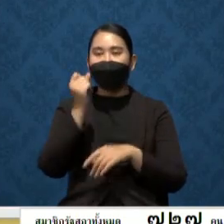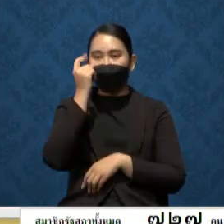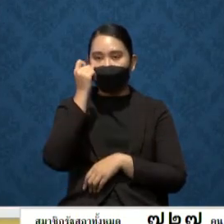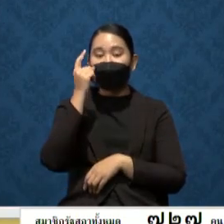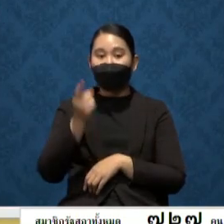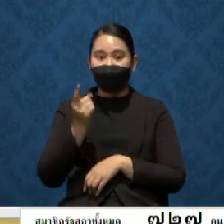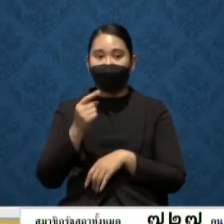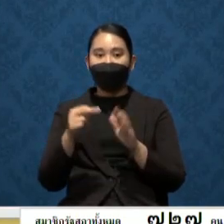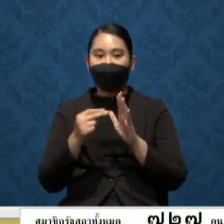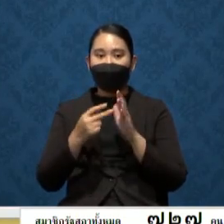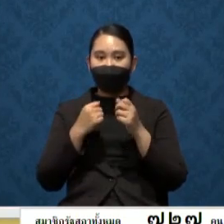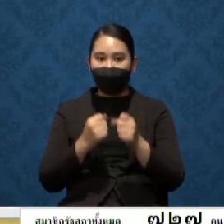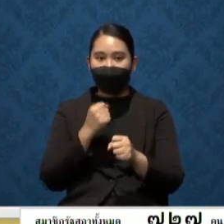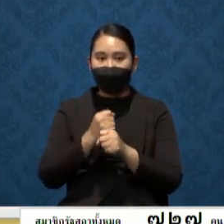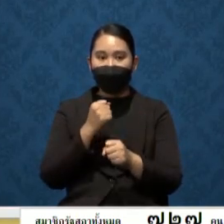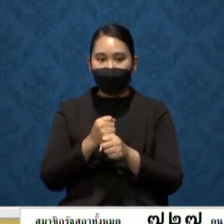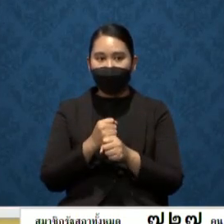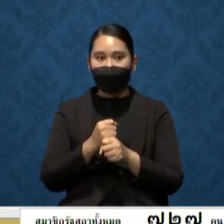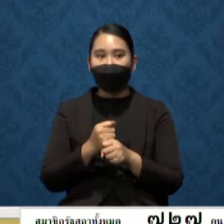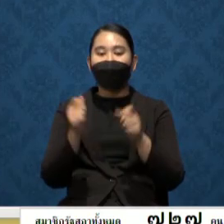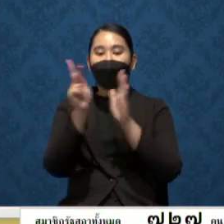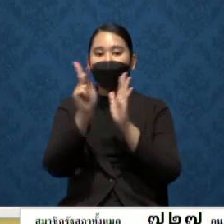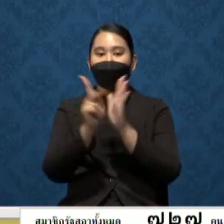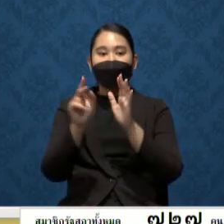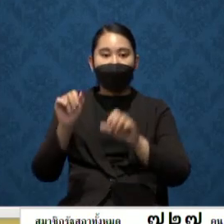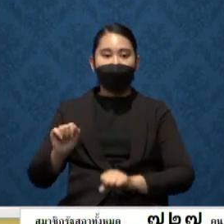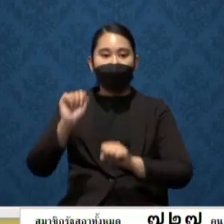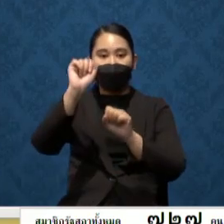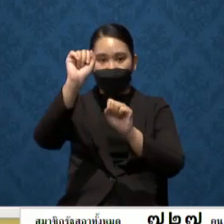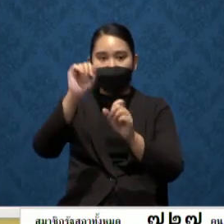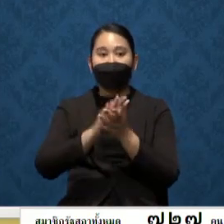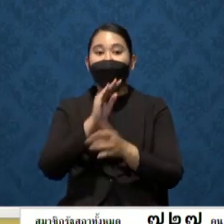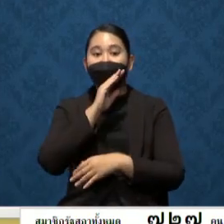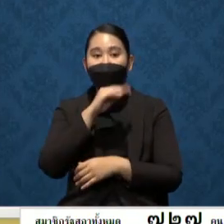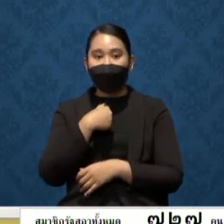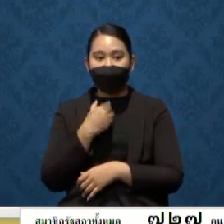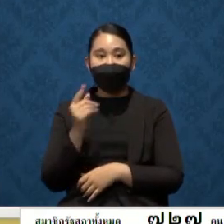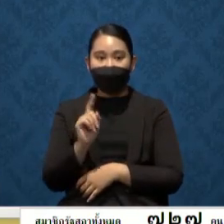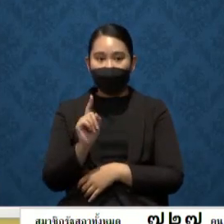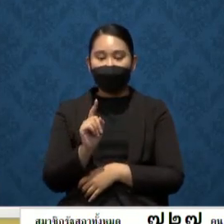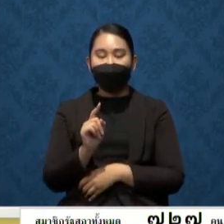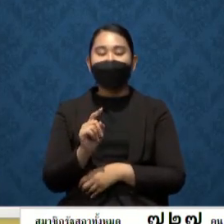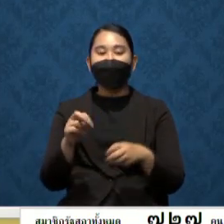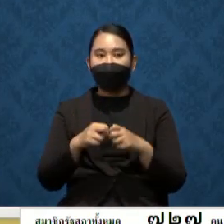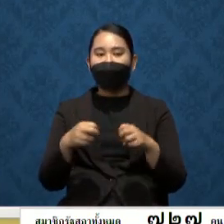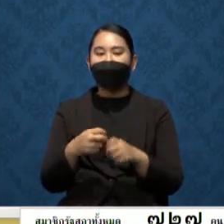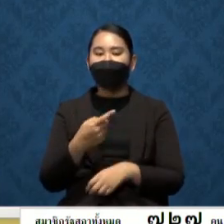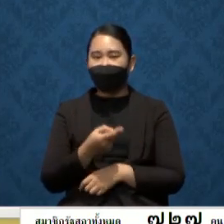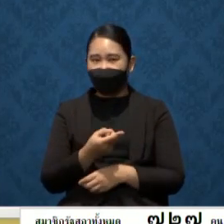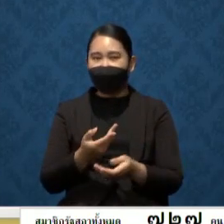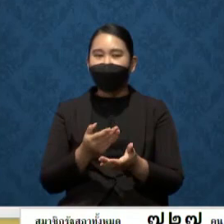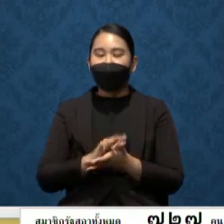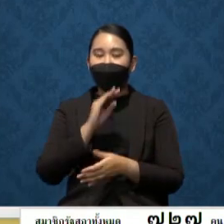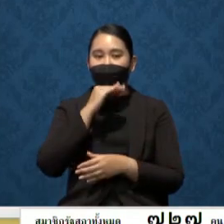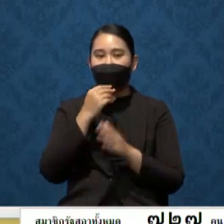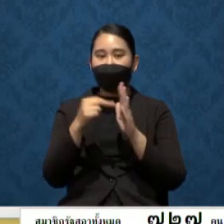ที่เราพยายามจะจะออกเป็นกฎหมายฉบับนี้ถ้าไปติดตรงข้อยกเว้นดังกล่าวนี้มัน